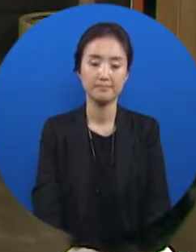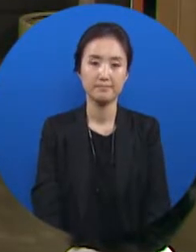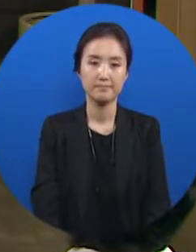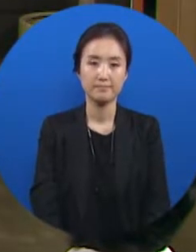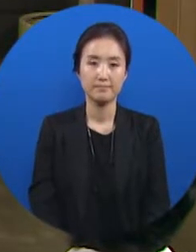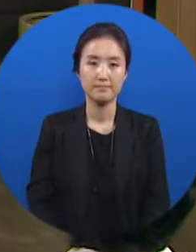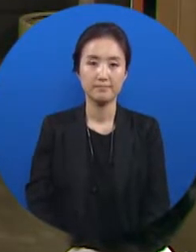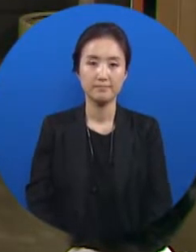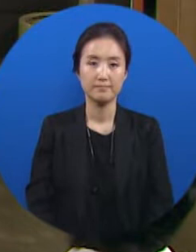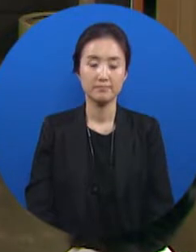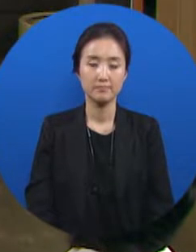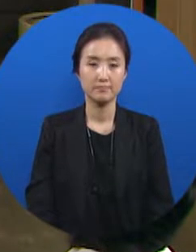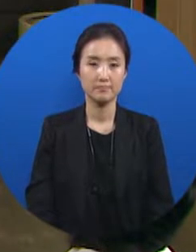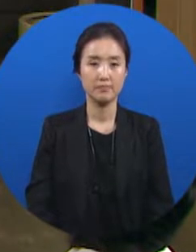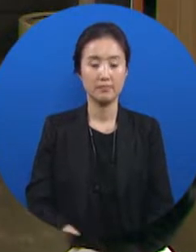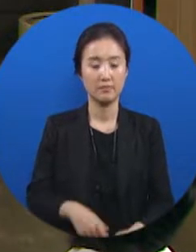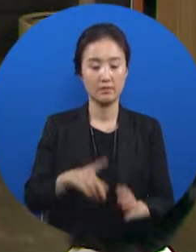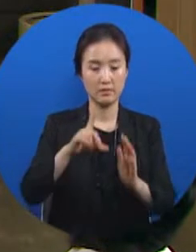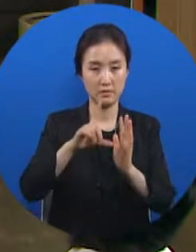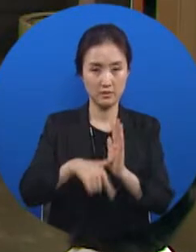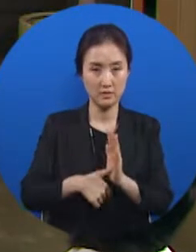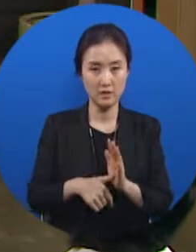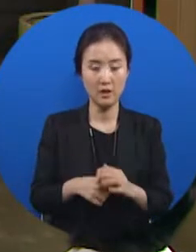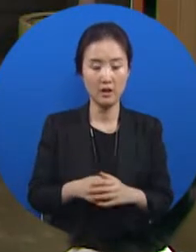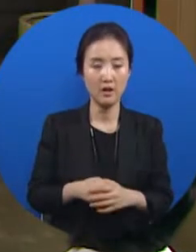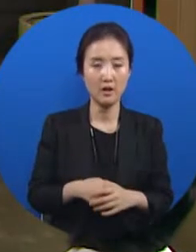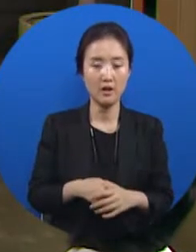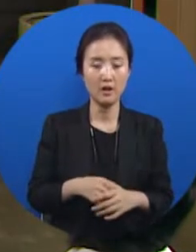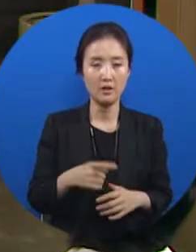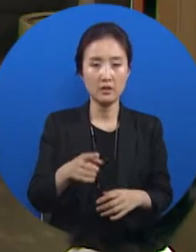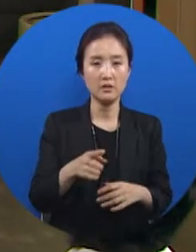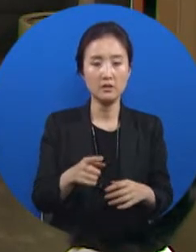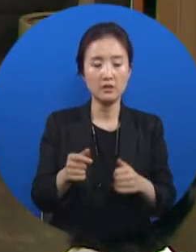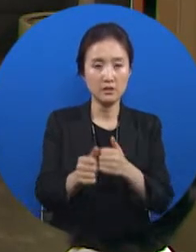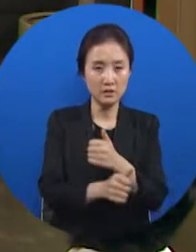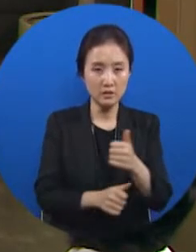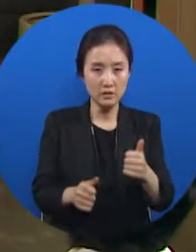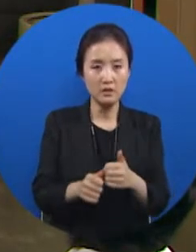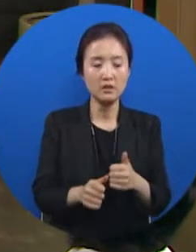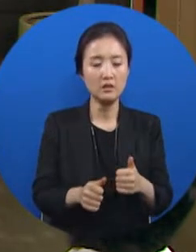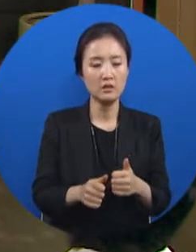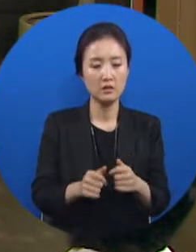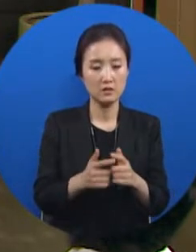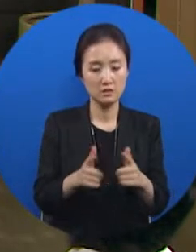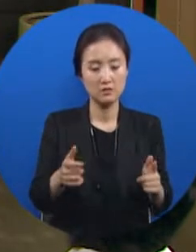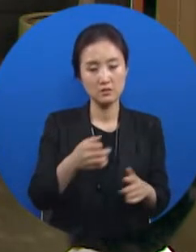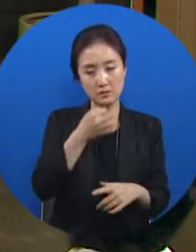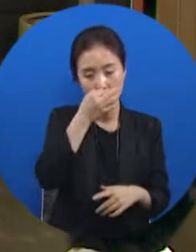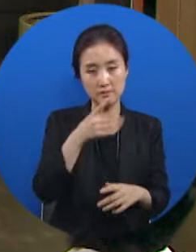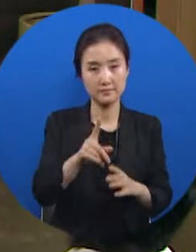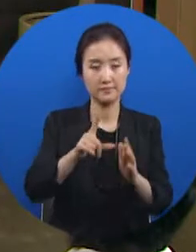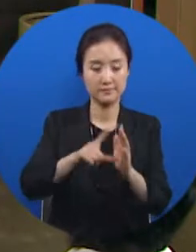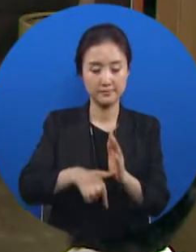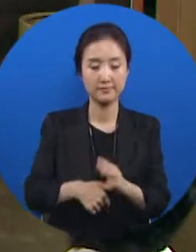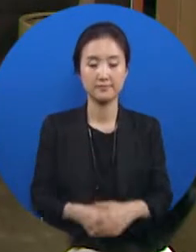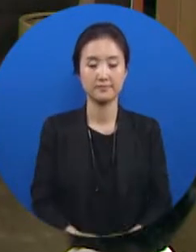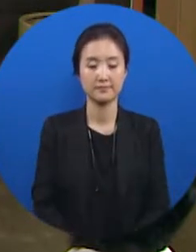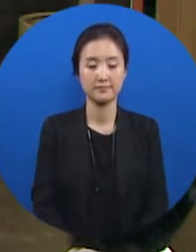추석인데 그때쯤이 리먼도 오고 되게 어려운 상태였는데,